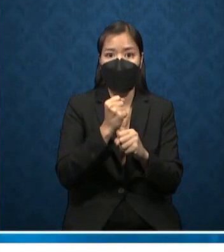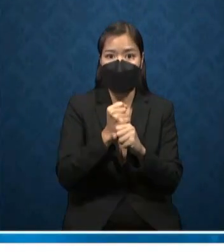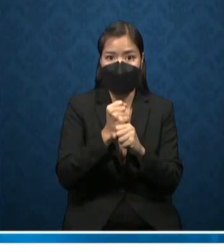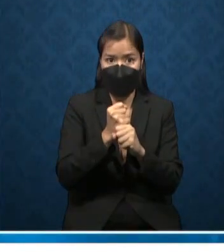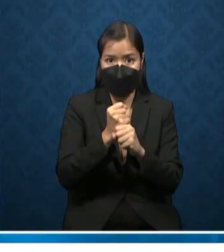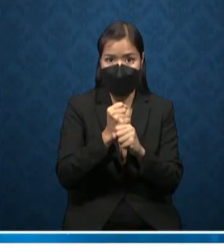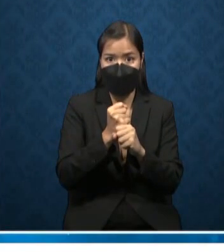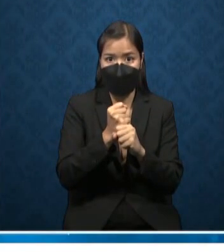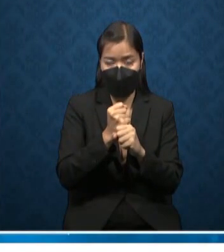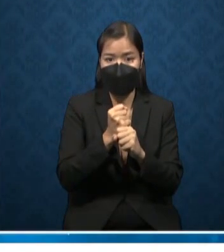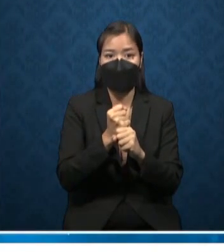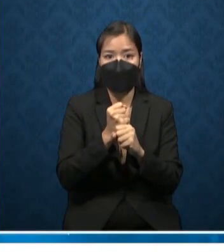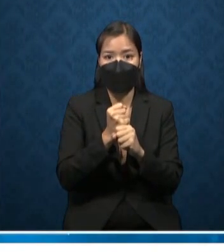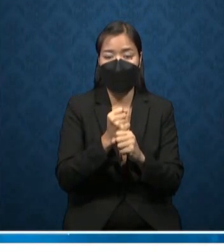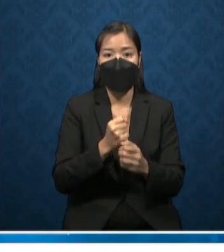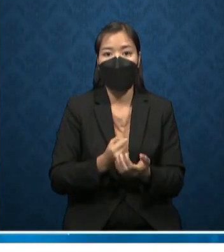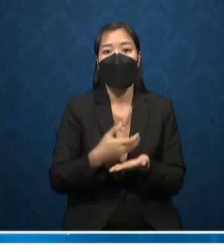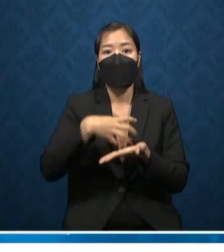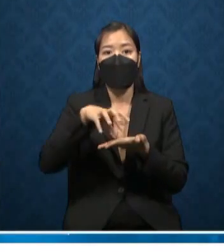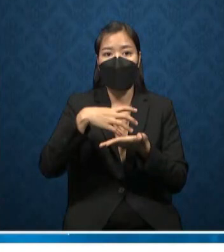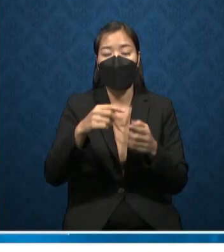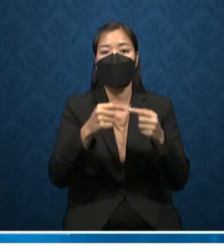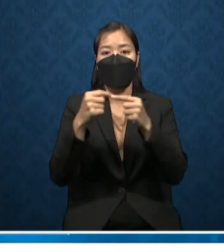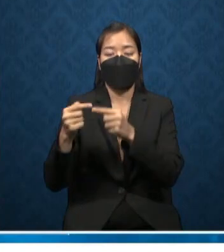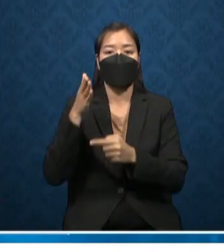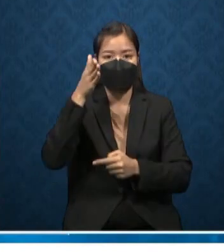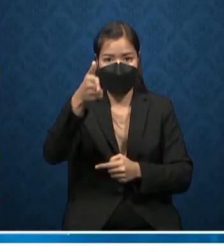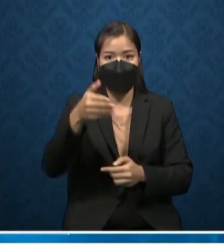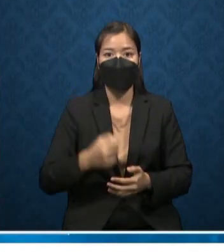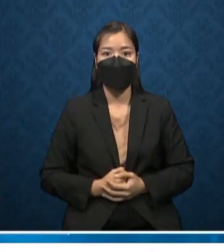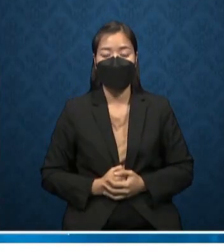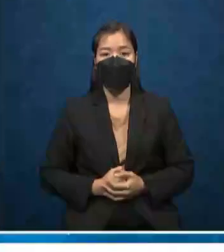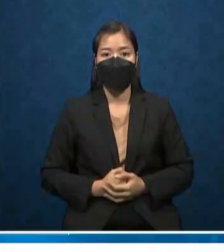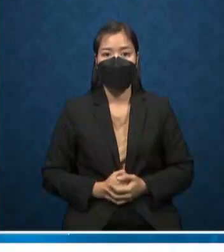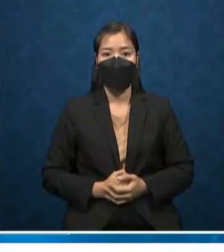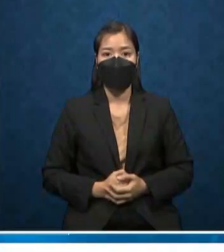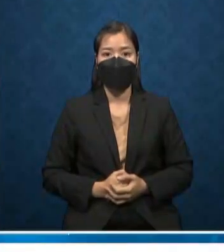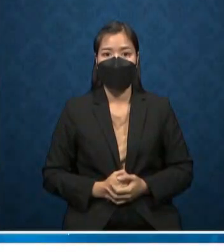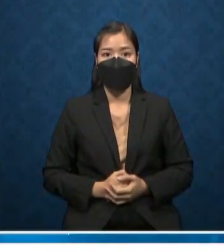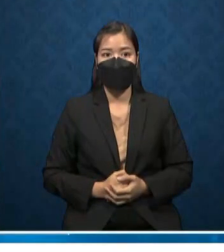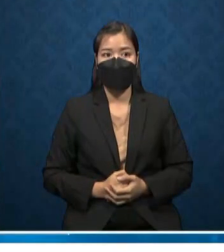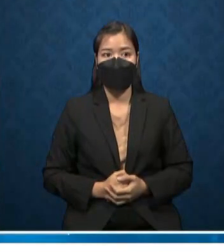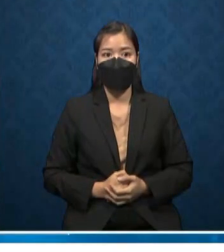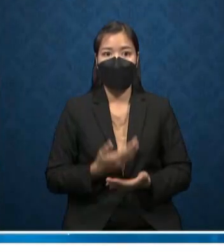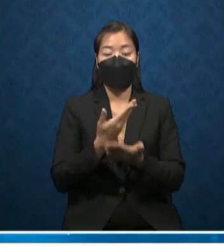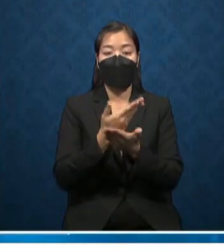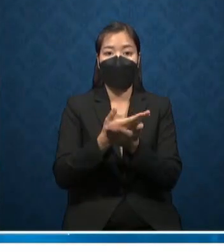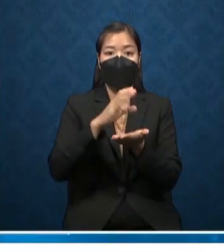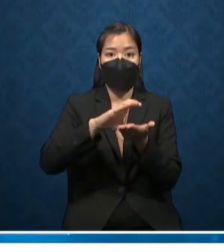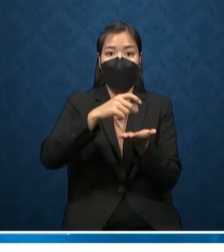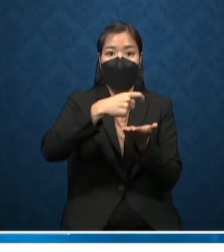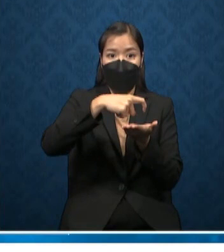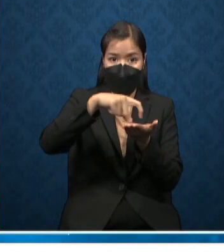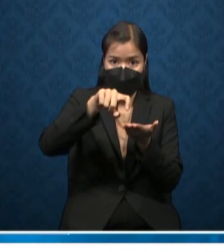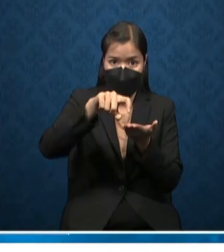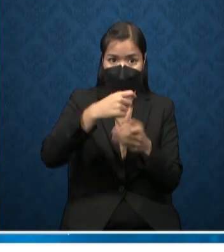ได้กราบเรียนให้ที่ประชุมรับทราบในกะต่อไปครับสำหรับการโอนงบประมาณรายจ่ายงบประมา